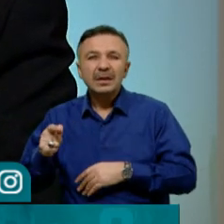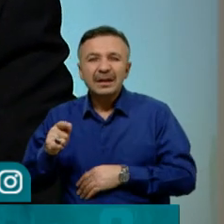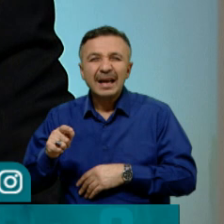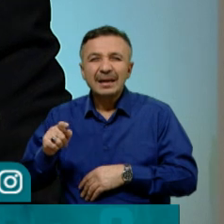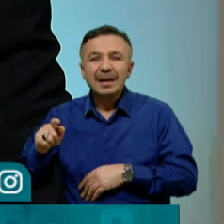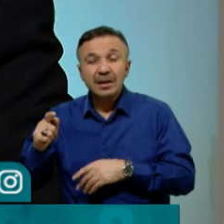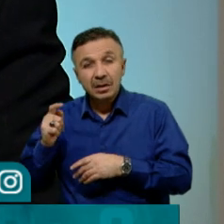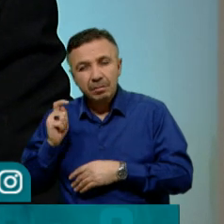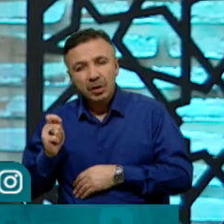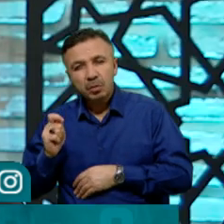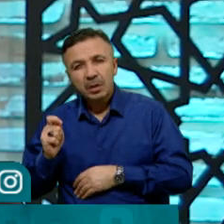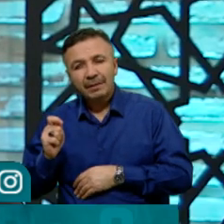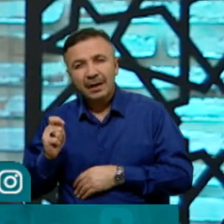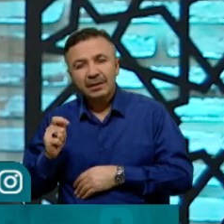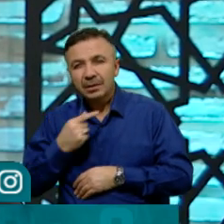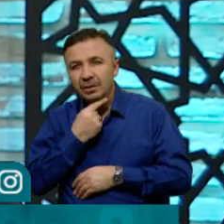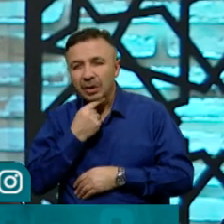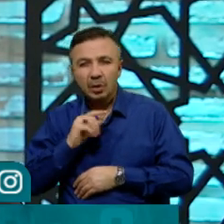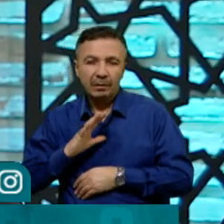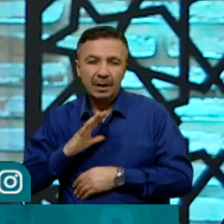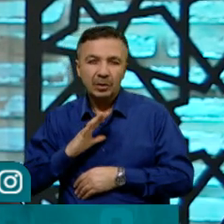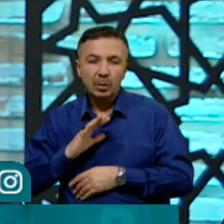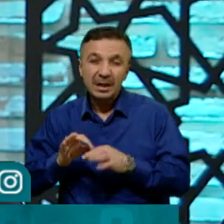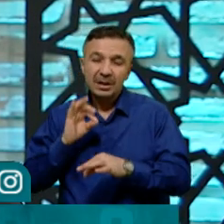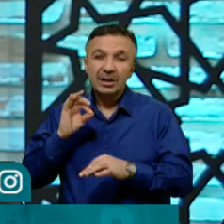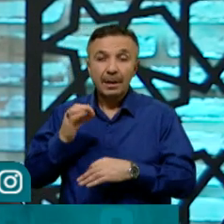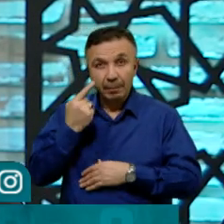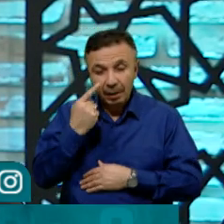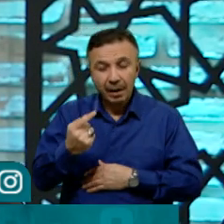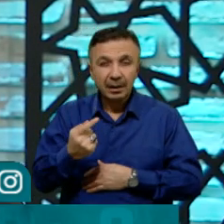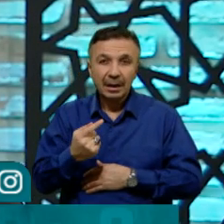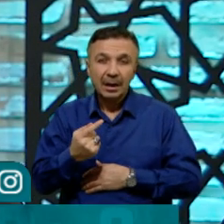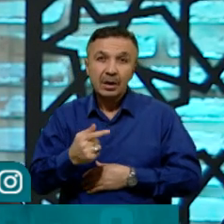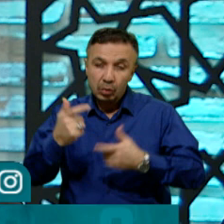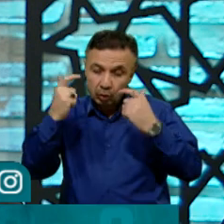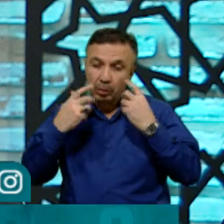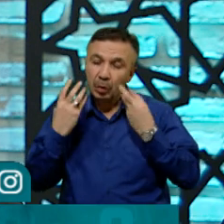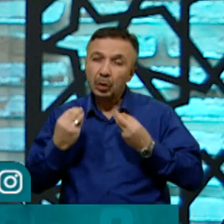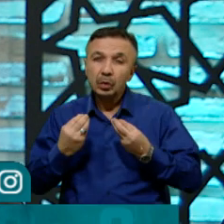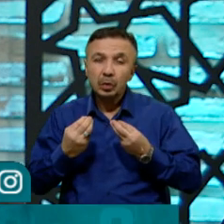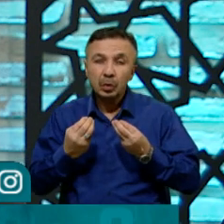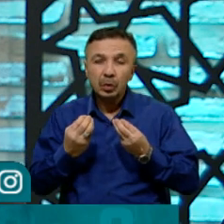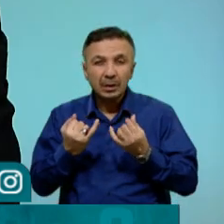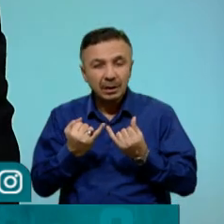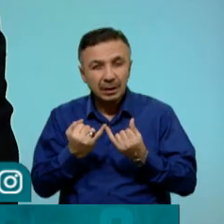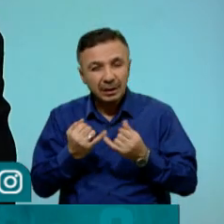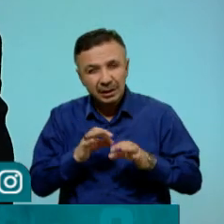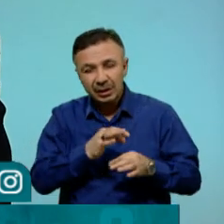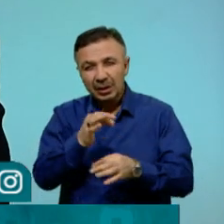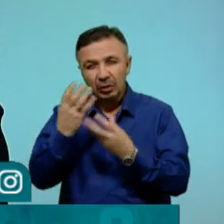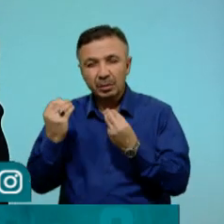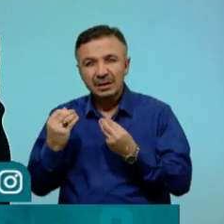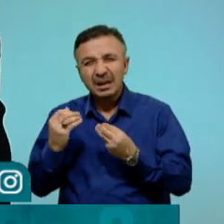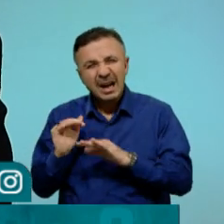kişide bir Hayati Tehlikenin kişide ve bakmakla yükümlü olduğu kişiler de oluşmasıdır hayati tehlike